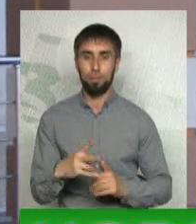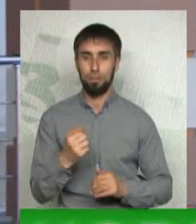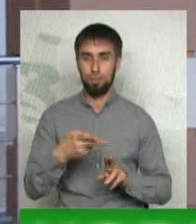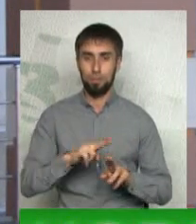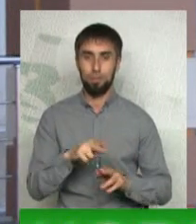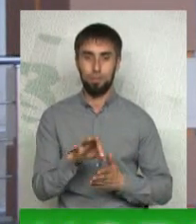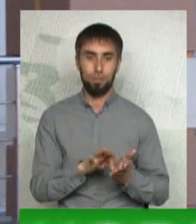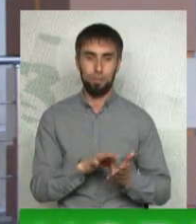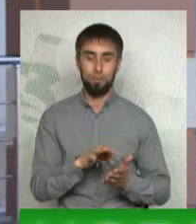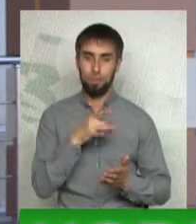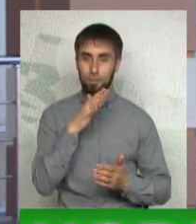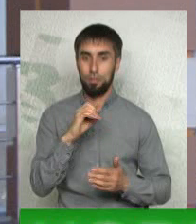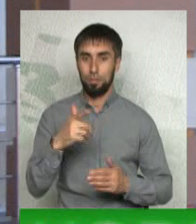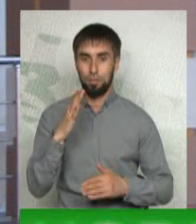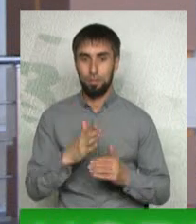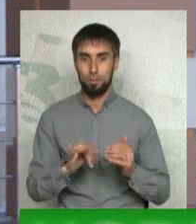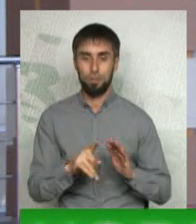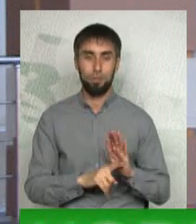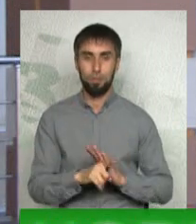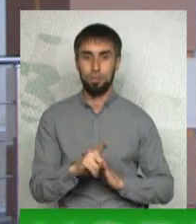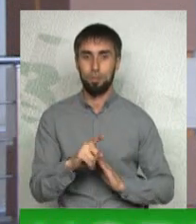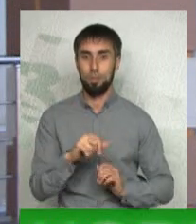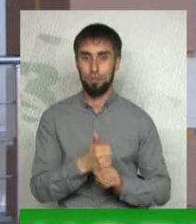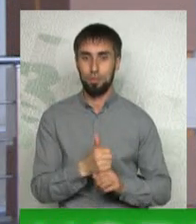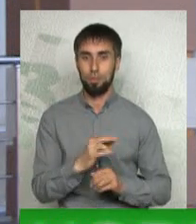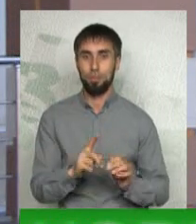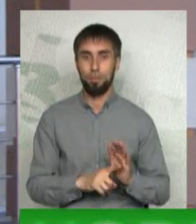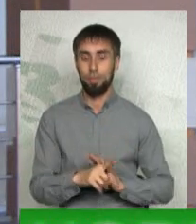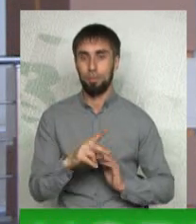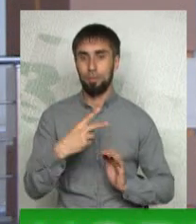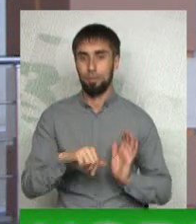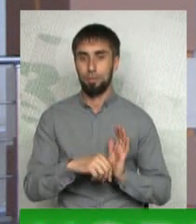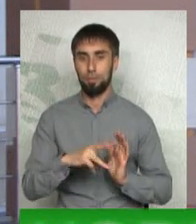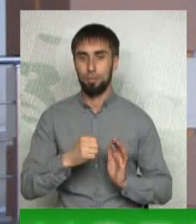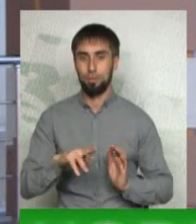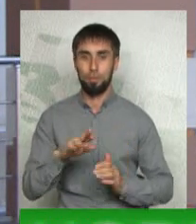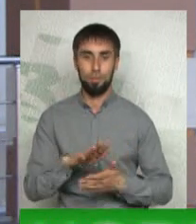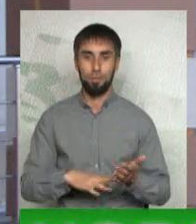этом досрочный период ЕГЭ заканчивается и стартует основной. Он начнется с 26 мая